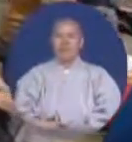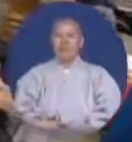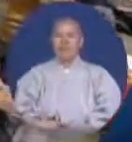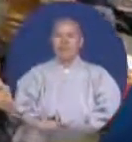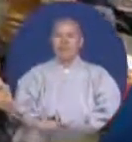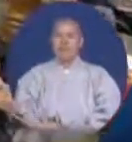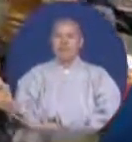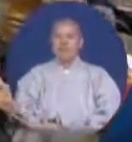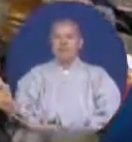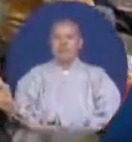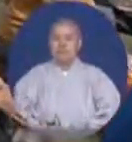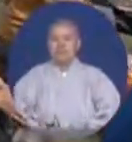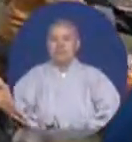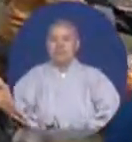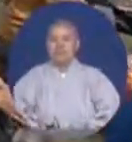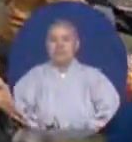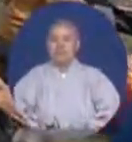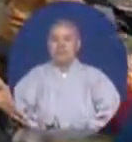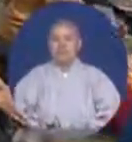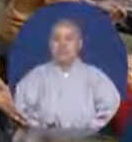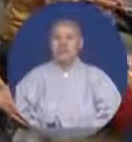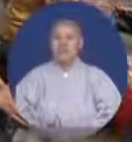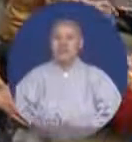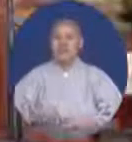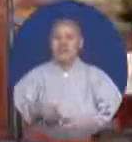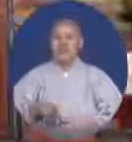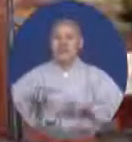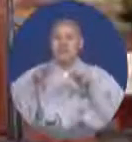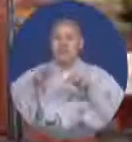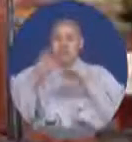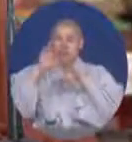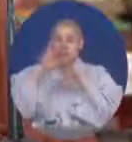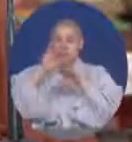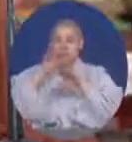답을. 이 법문은